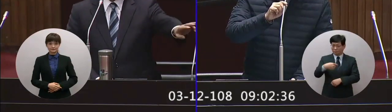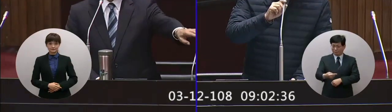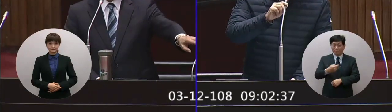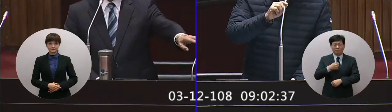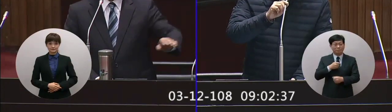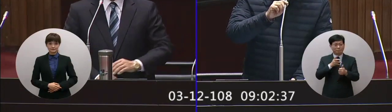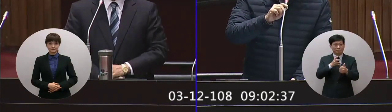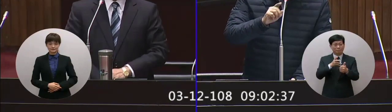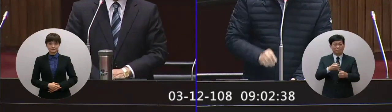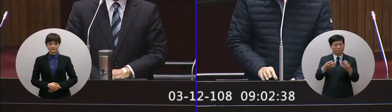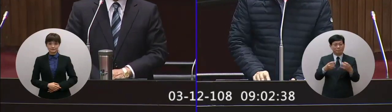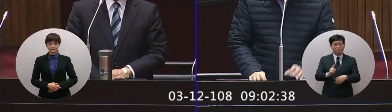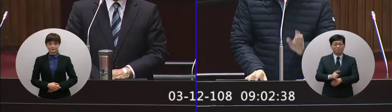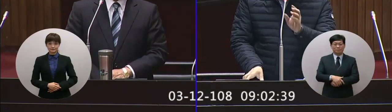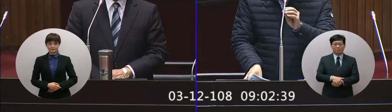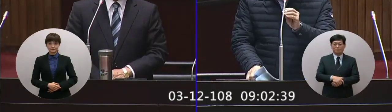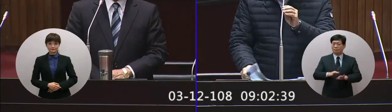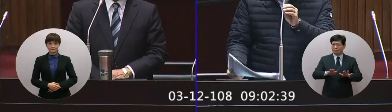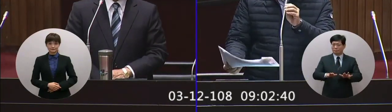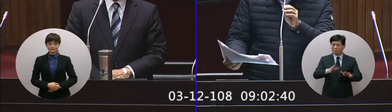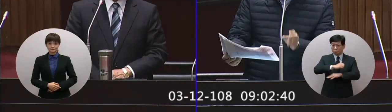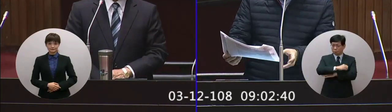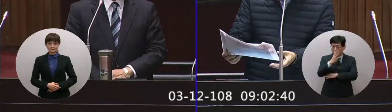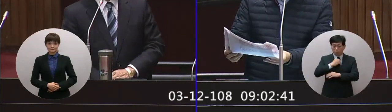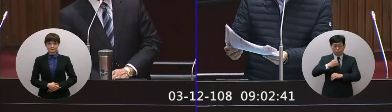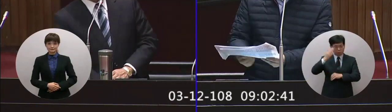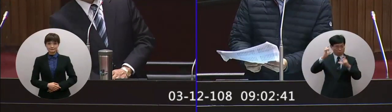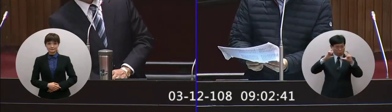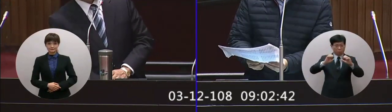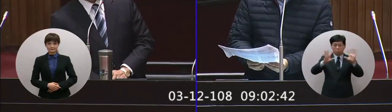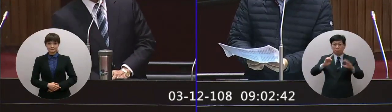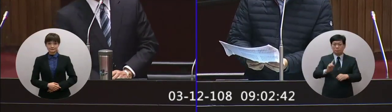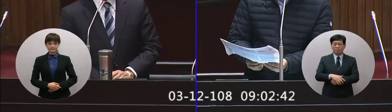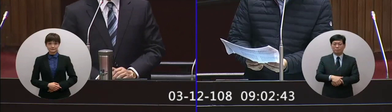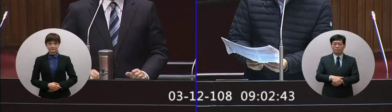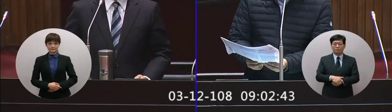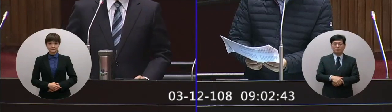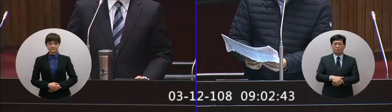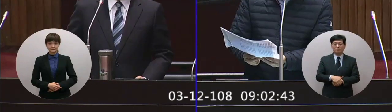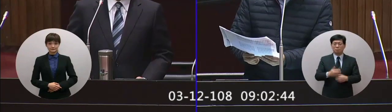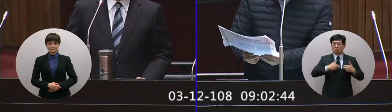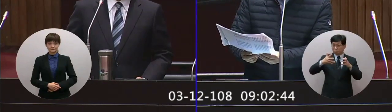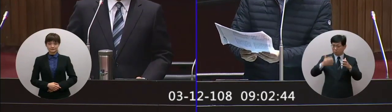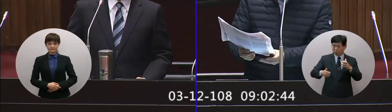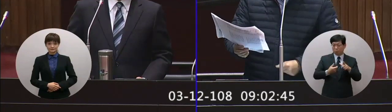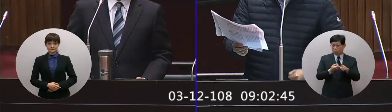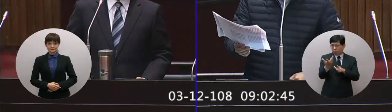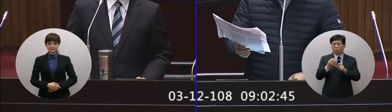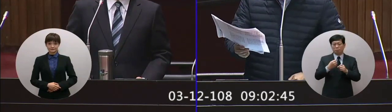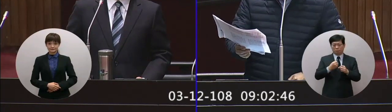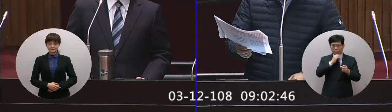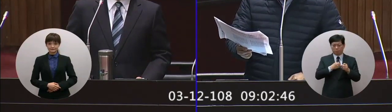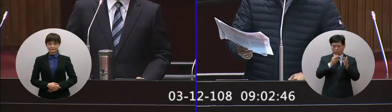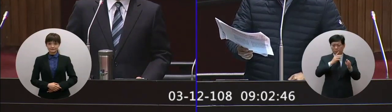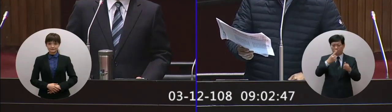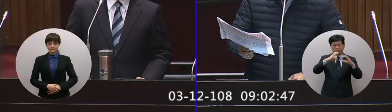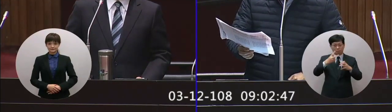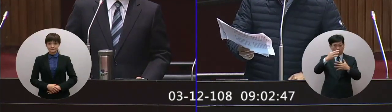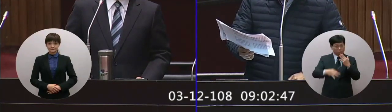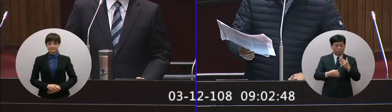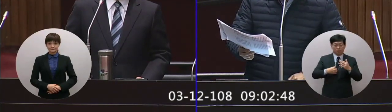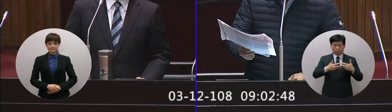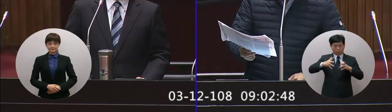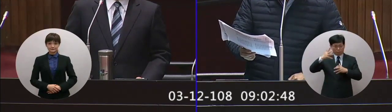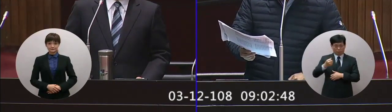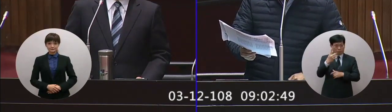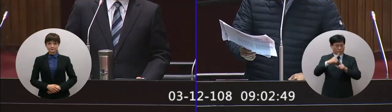接着跟院长讨教了。今天的报纸头条几乎的是，蔡总统公布了为了反制一国两制，蔡